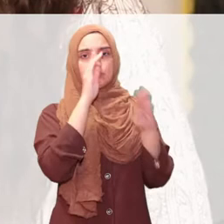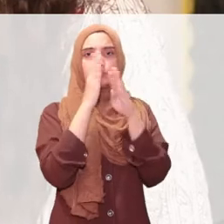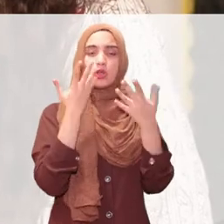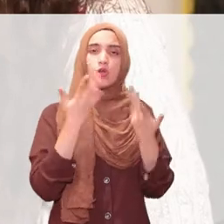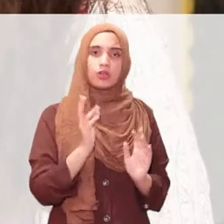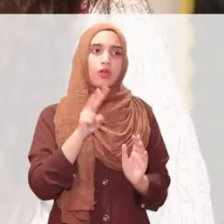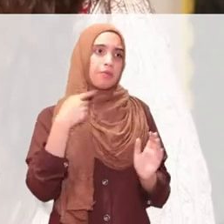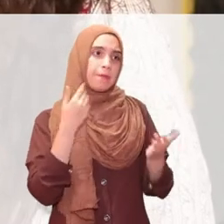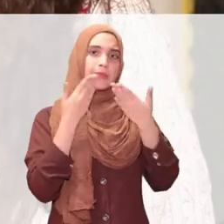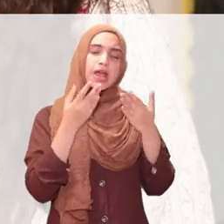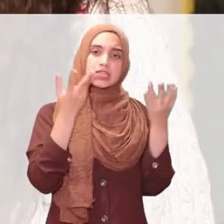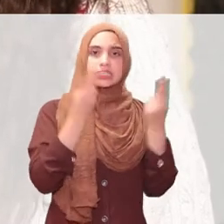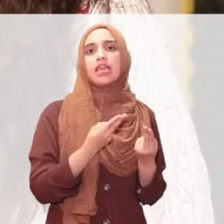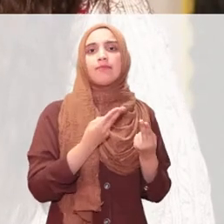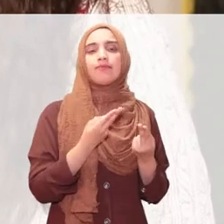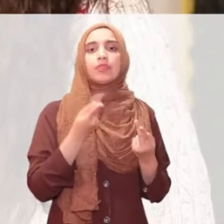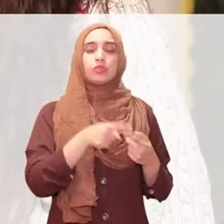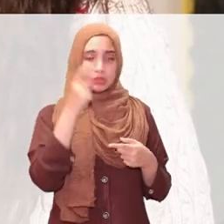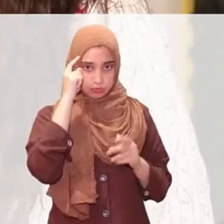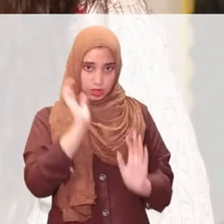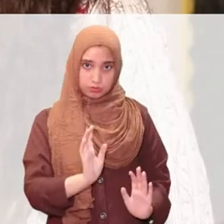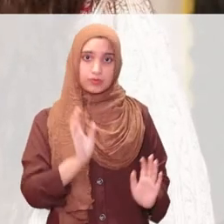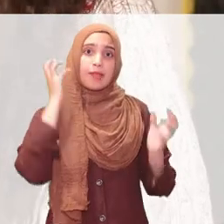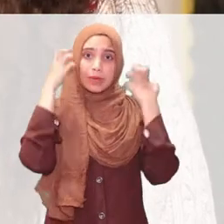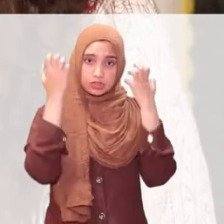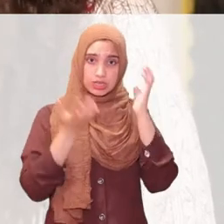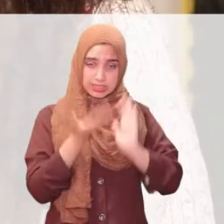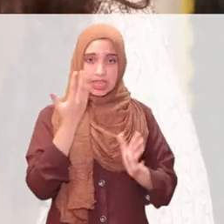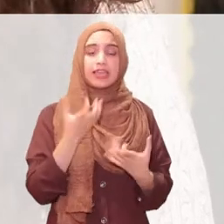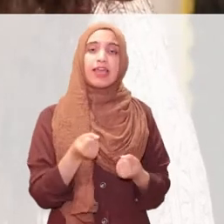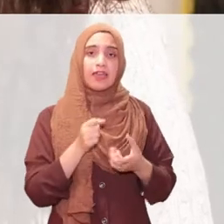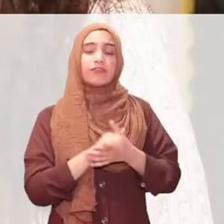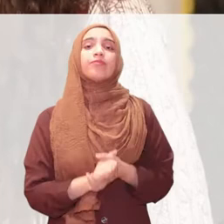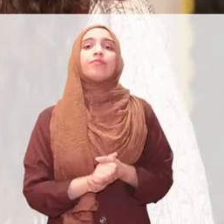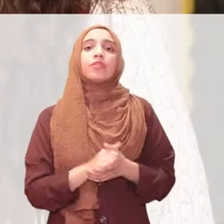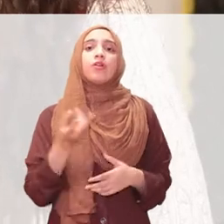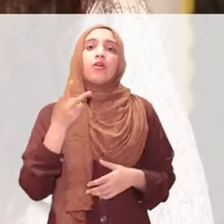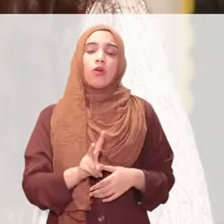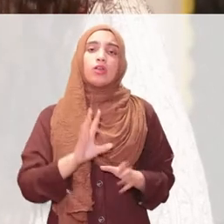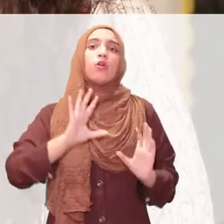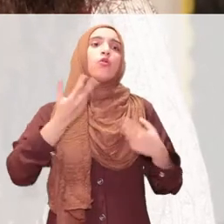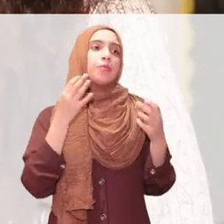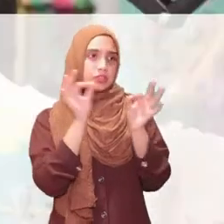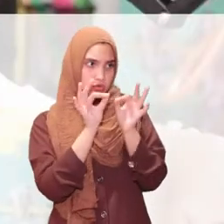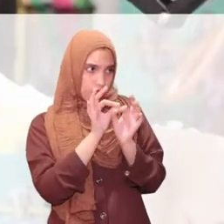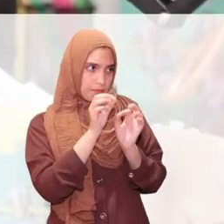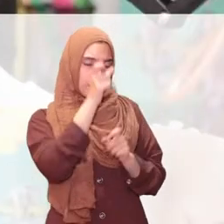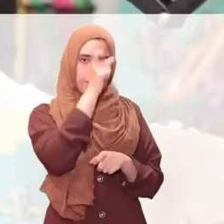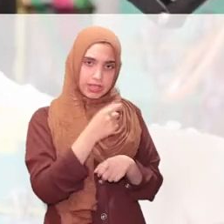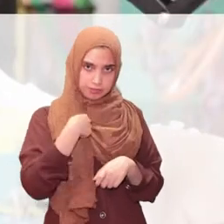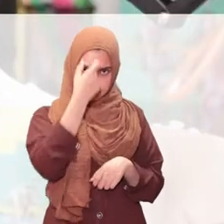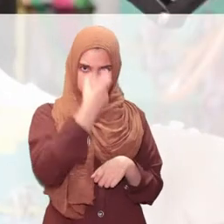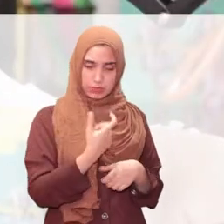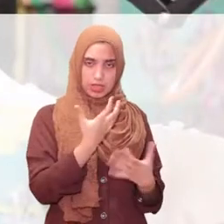डिप्रेशन बीइंग इन थे कंट्री इन प्रोटेस्ट अगेंस्ट